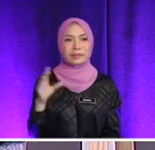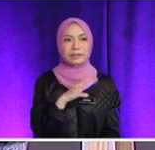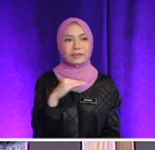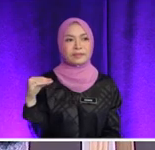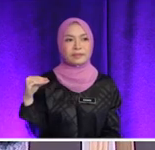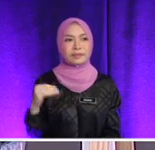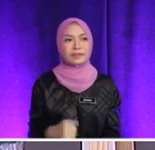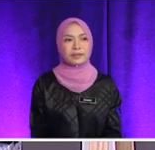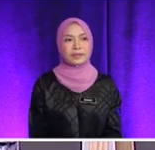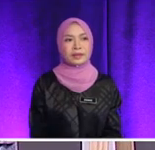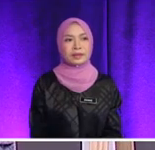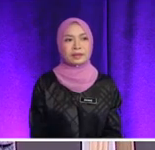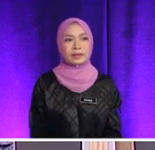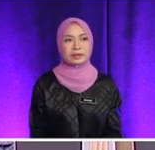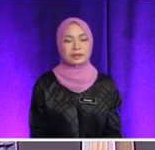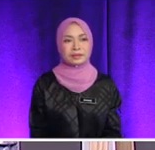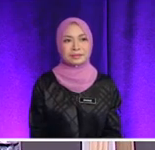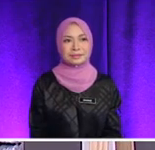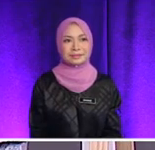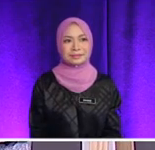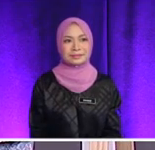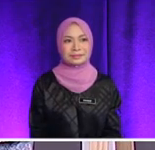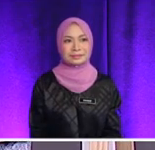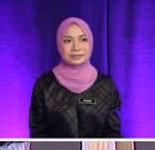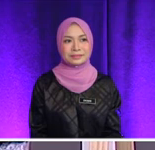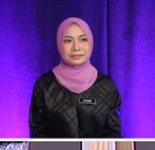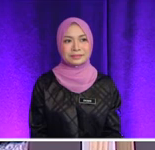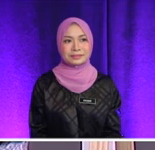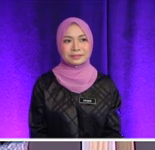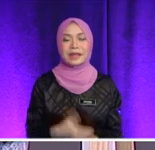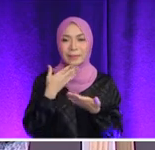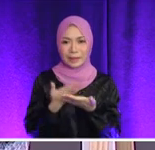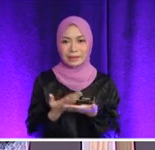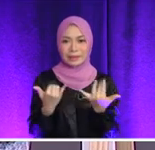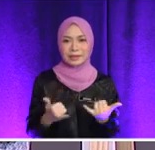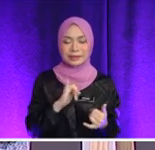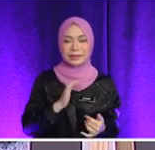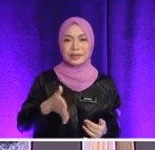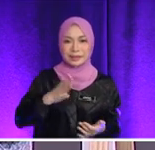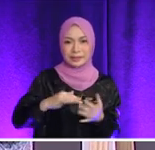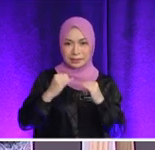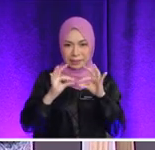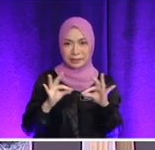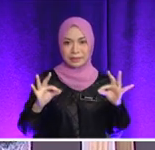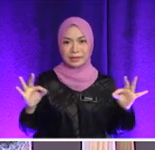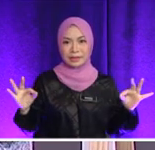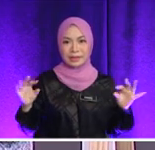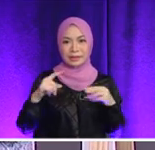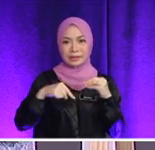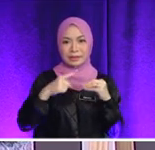oke oke Saya teruskan lagi Oke saya akan Ceritakan sejarah dan juga